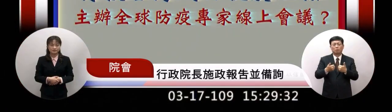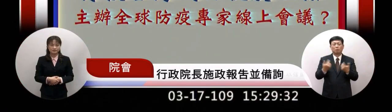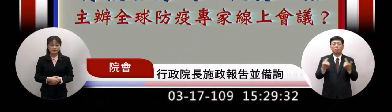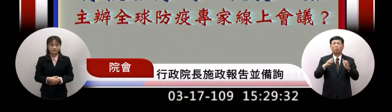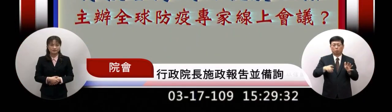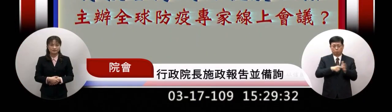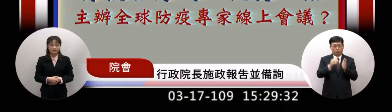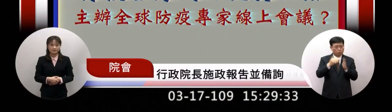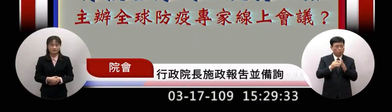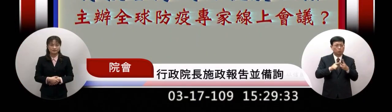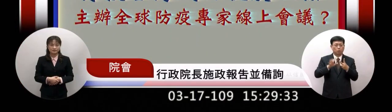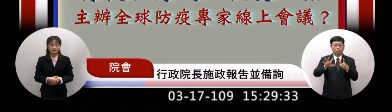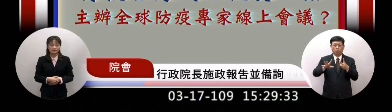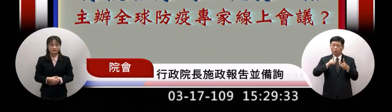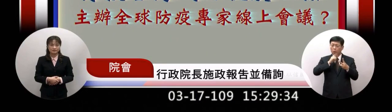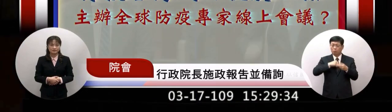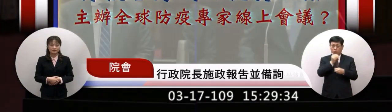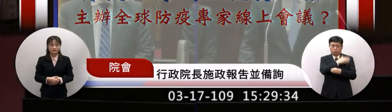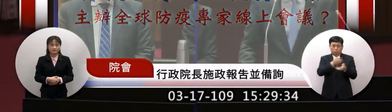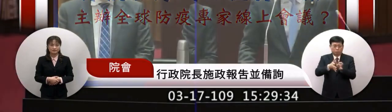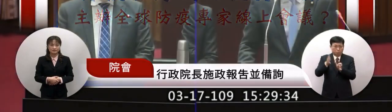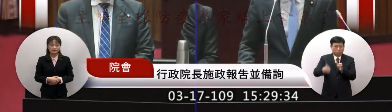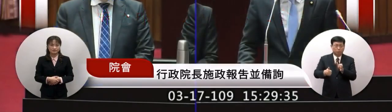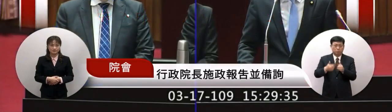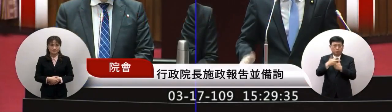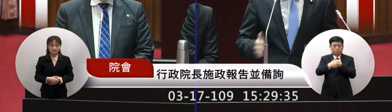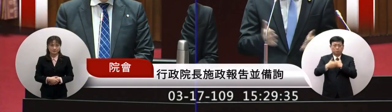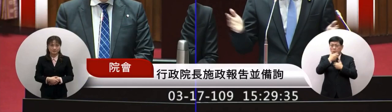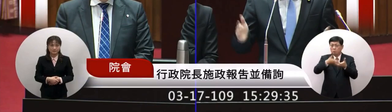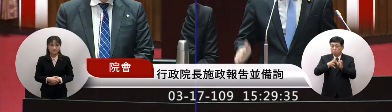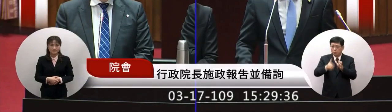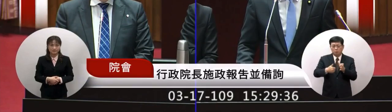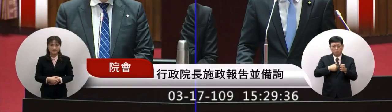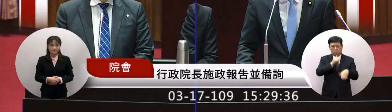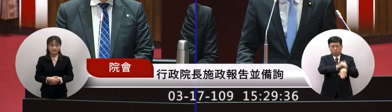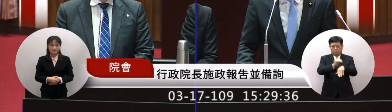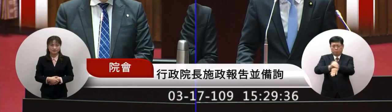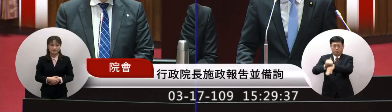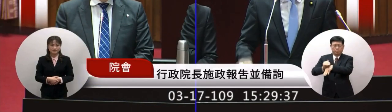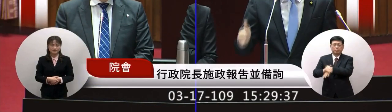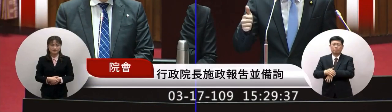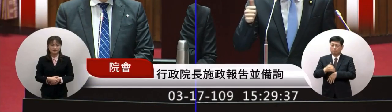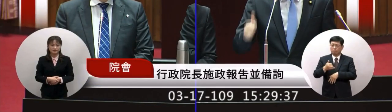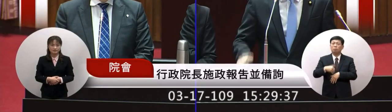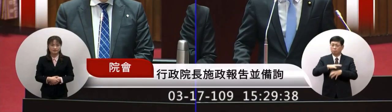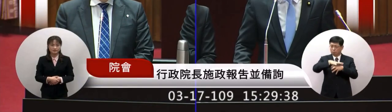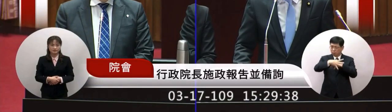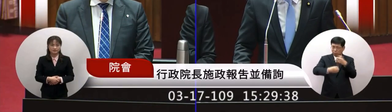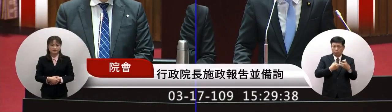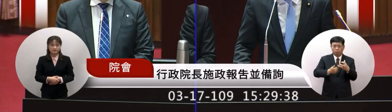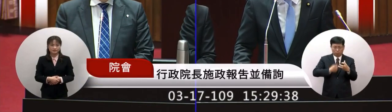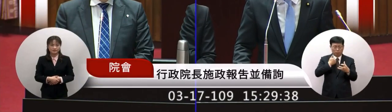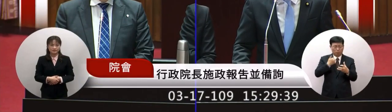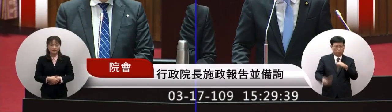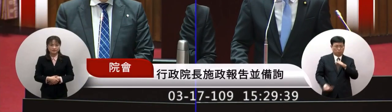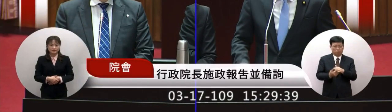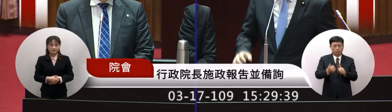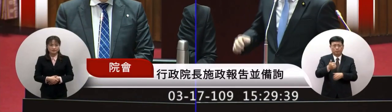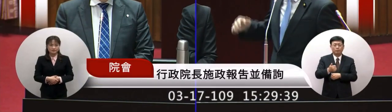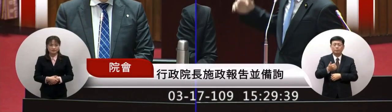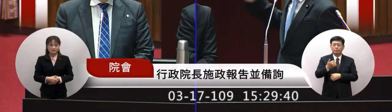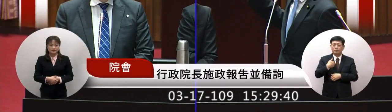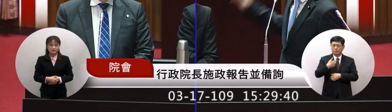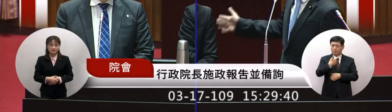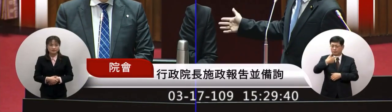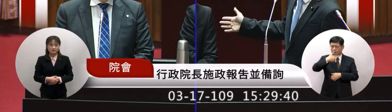有专家，我们有陈时中卫福部长，有这么多防疫的专家都是全球顶尖的，我们